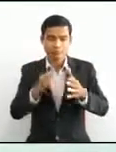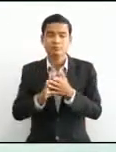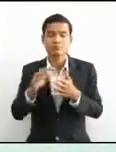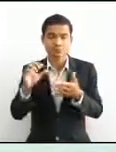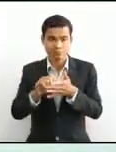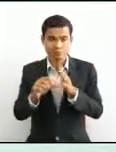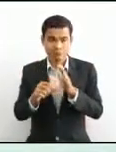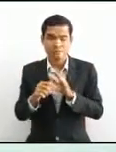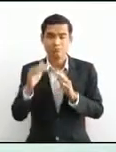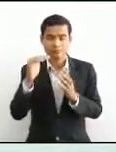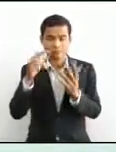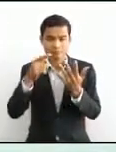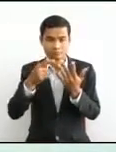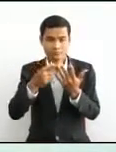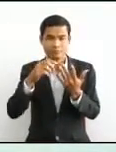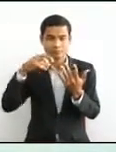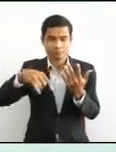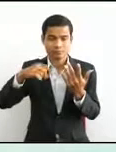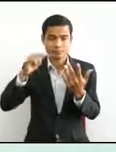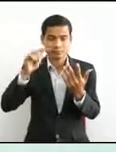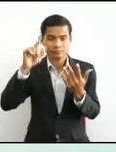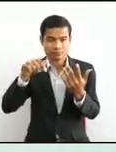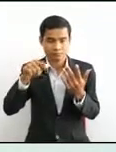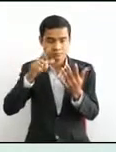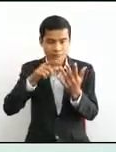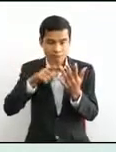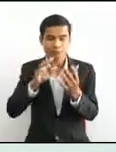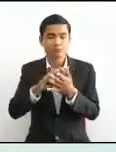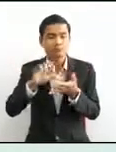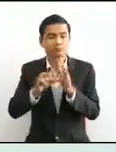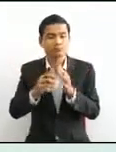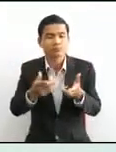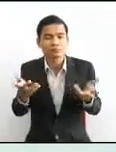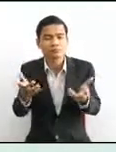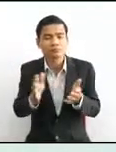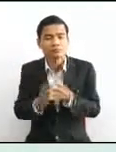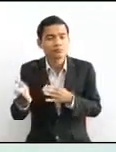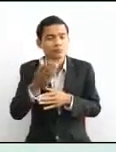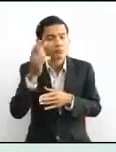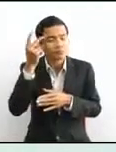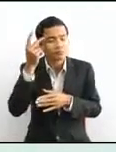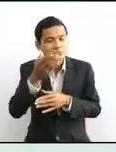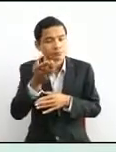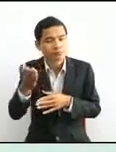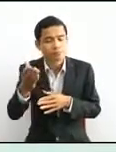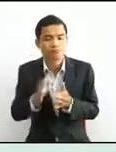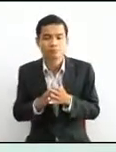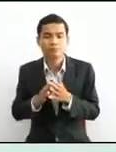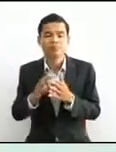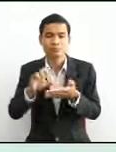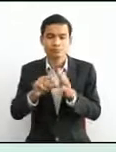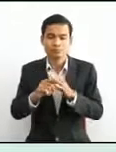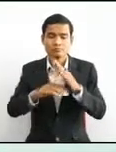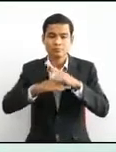thả con đang miến này thầm mà dưới con cha cứ tịnh mưa Chá xâm nóng